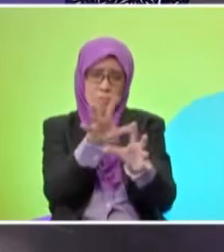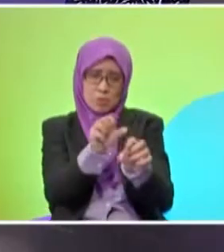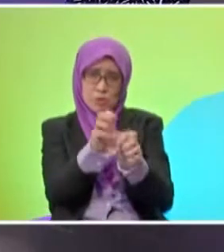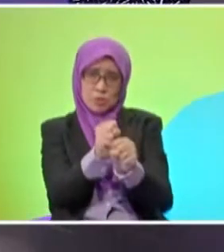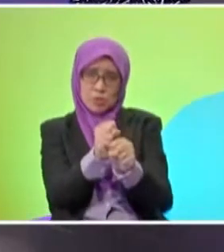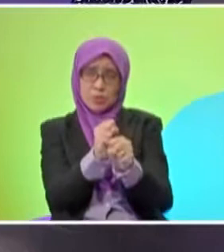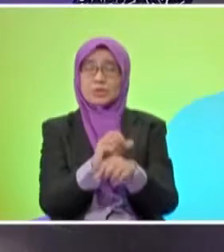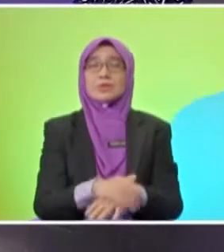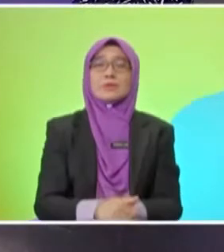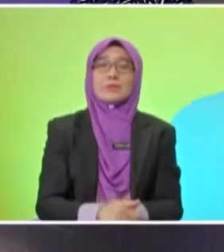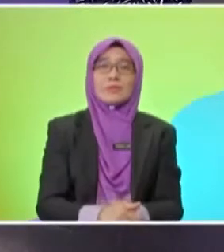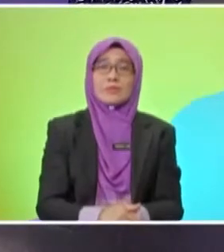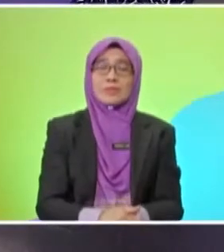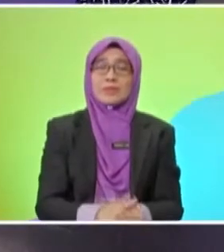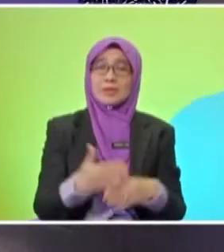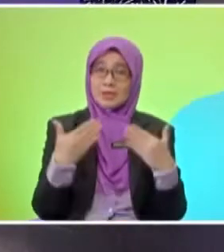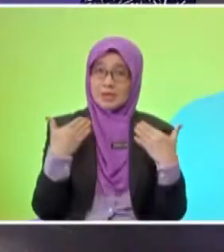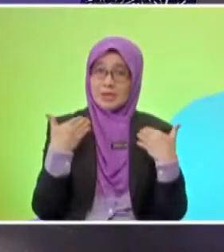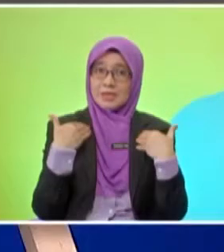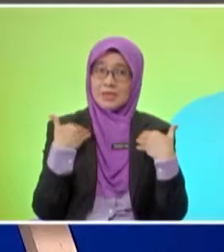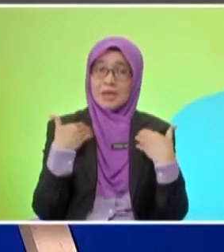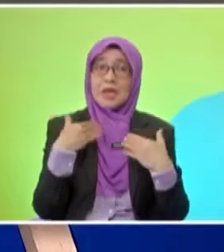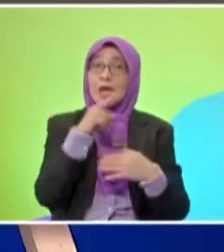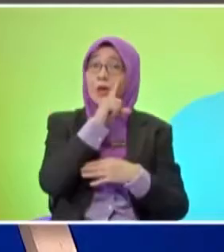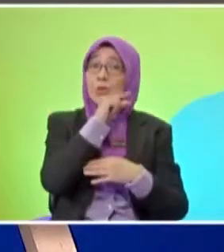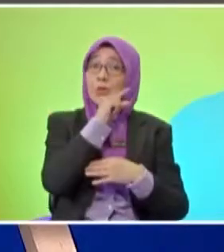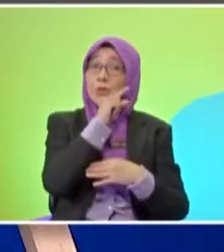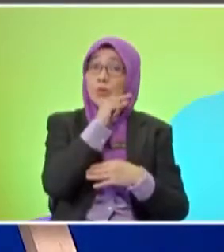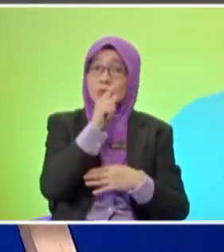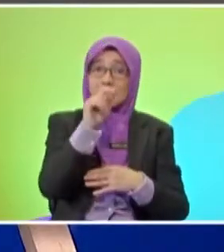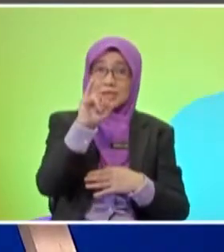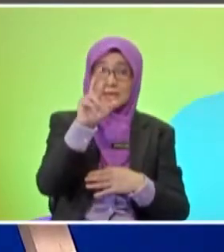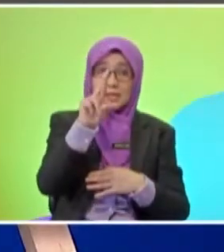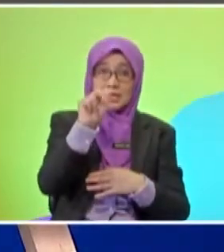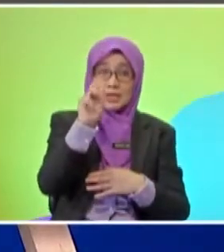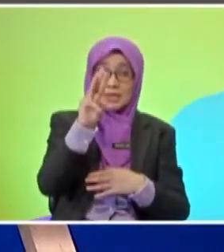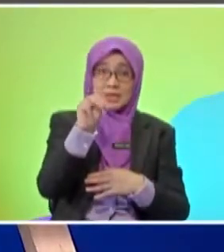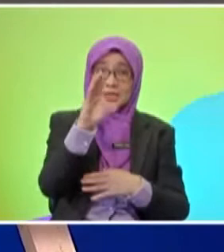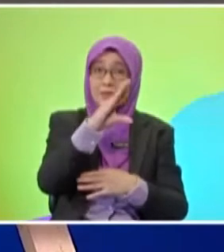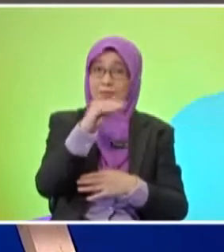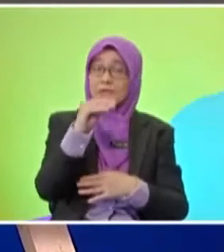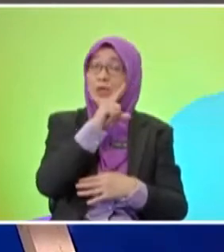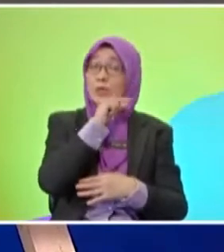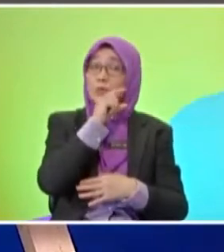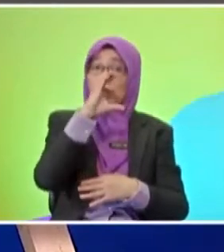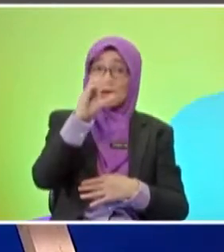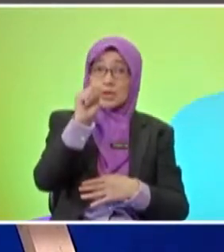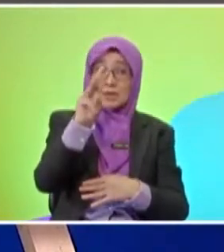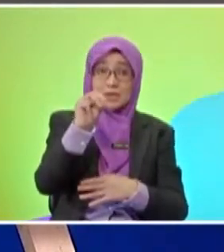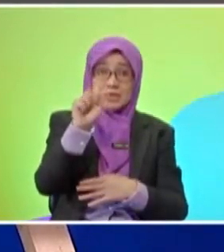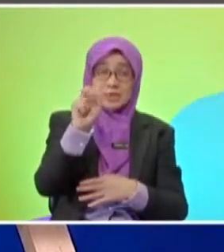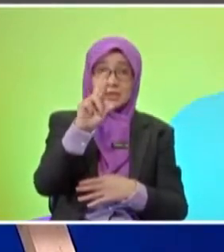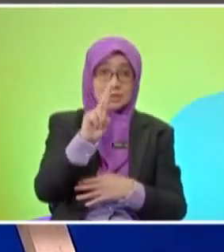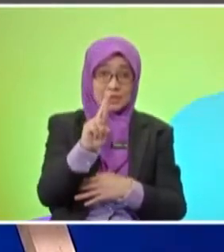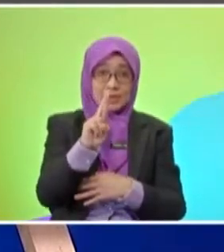tiram dan burung Camang nampak cukup Napoli super samjhe sudah mau apa itu macam Nah setelah kalau burung dengan